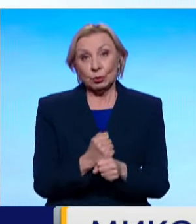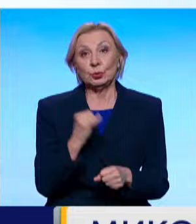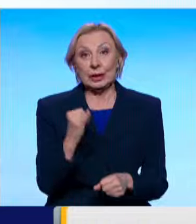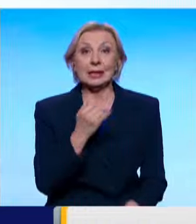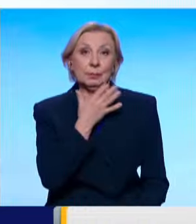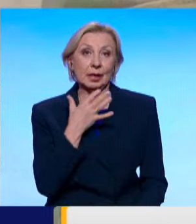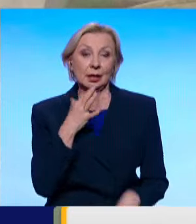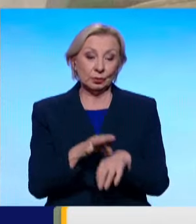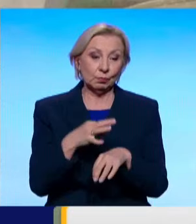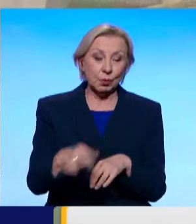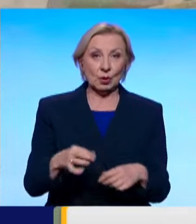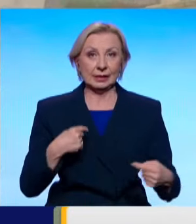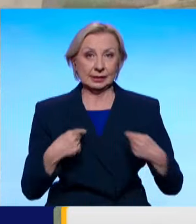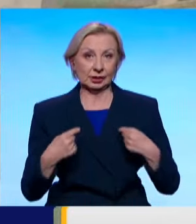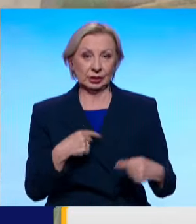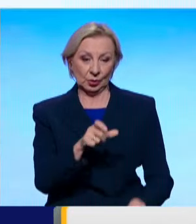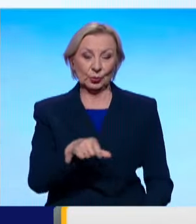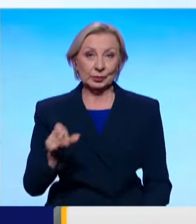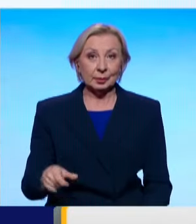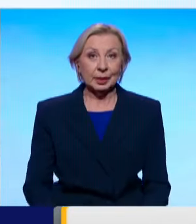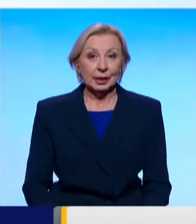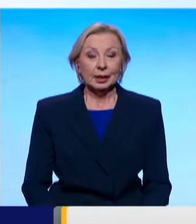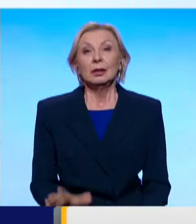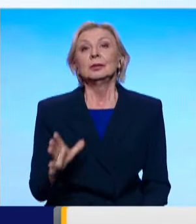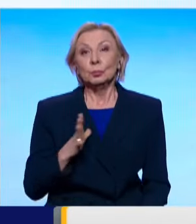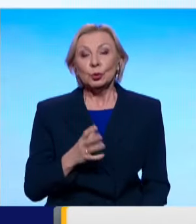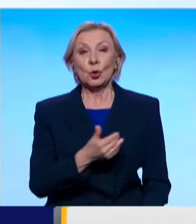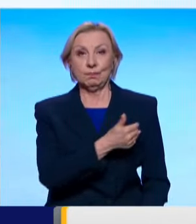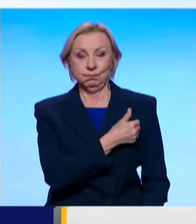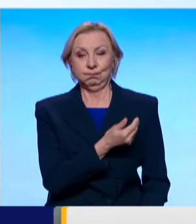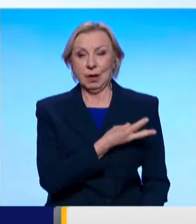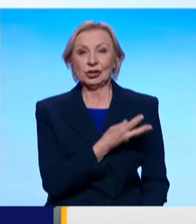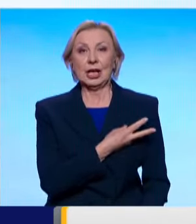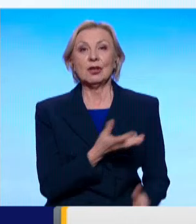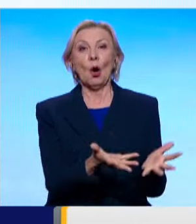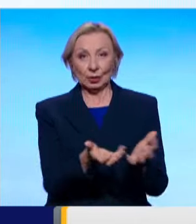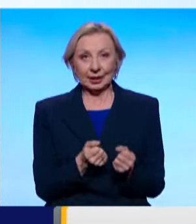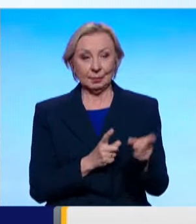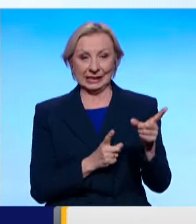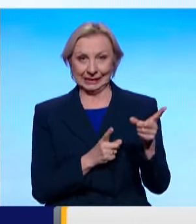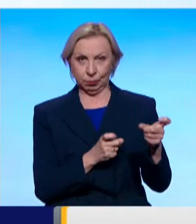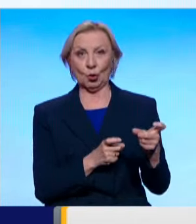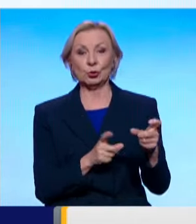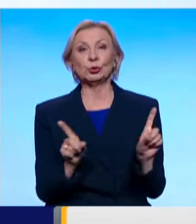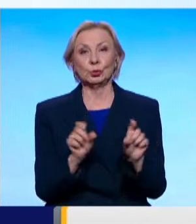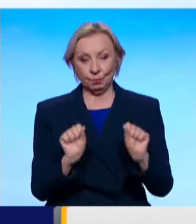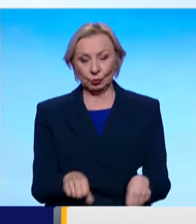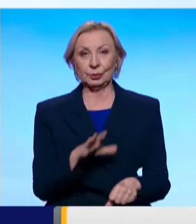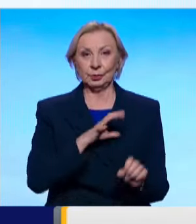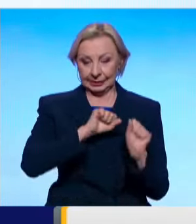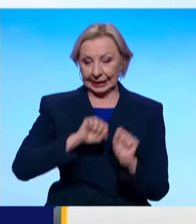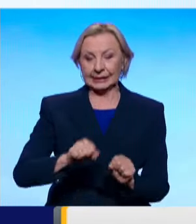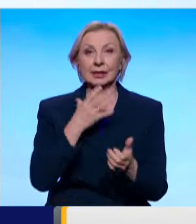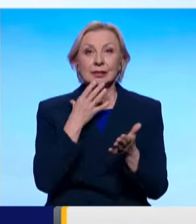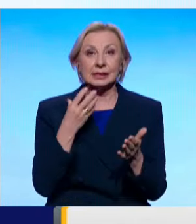багато і болі, страждання мешканцям міста Києва. Було бажання отримати зброю, щоб мати можливість захистити